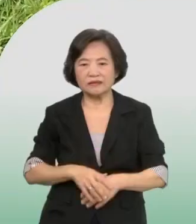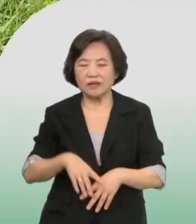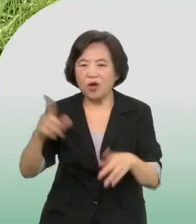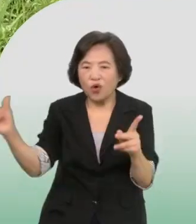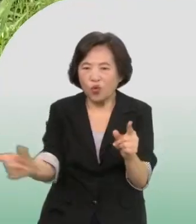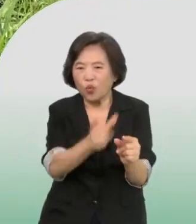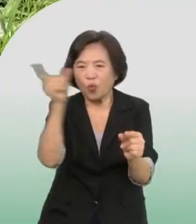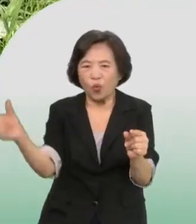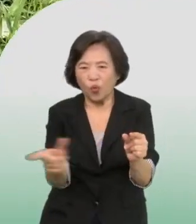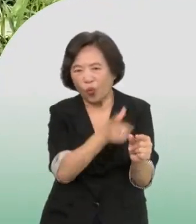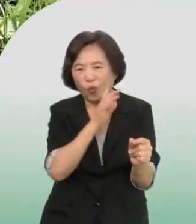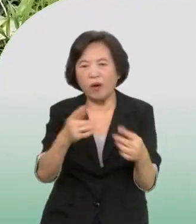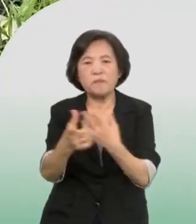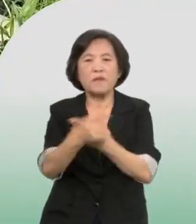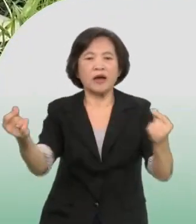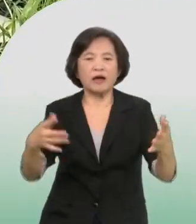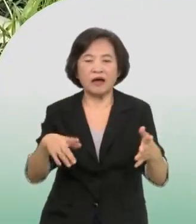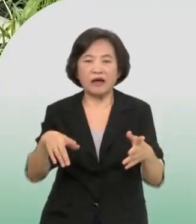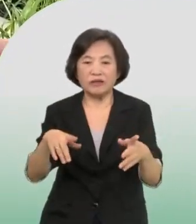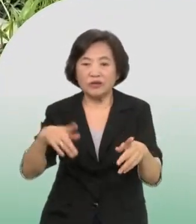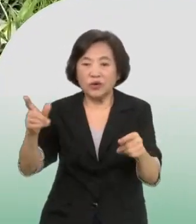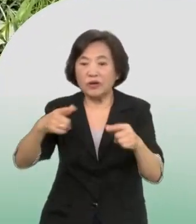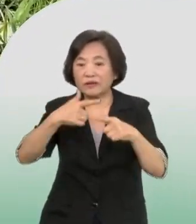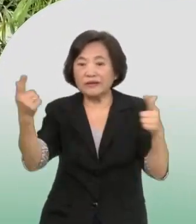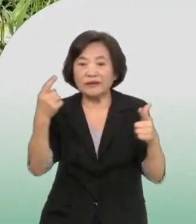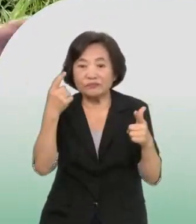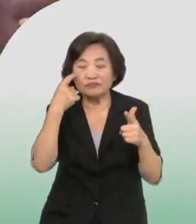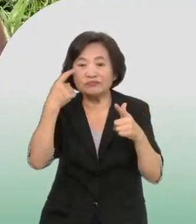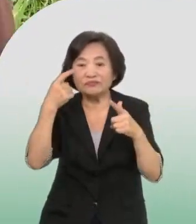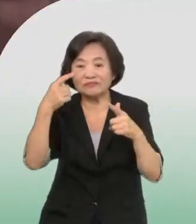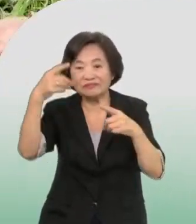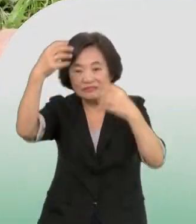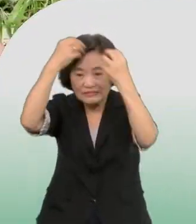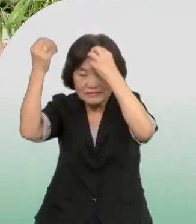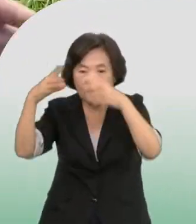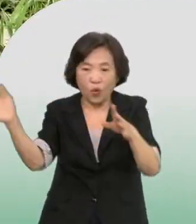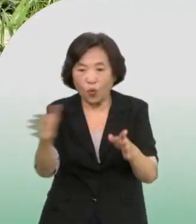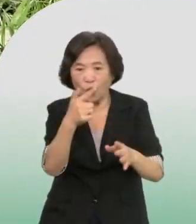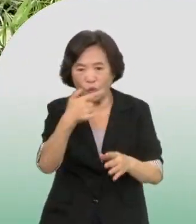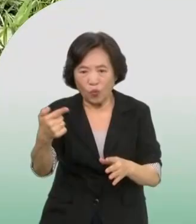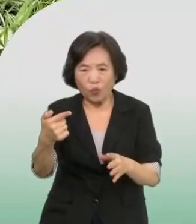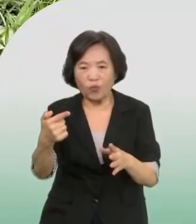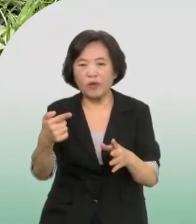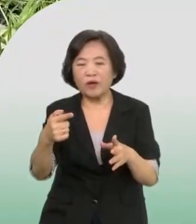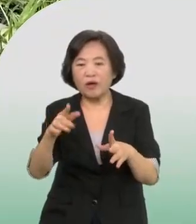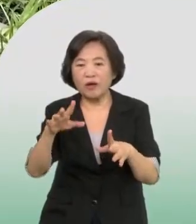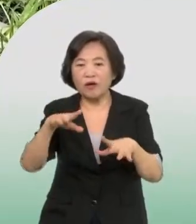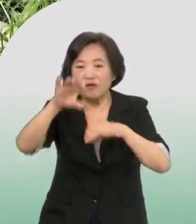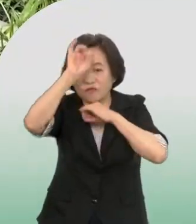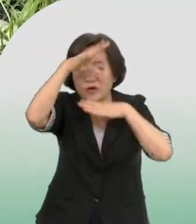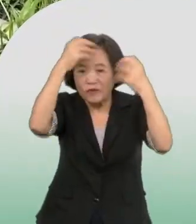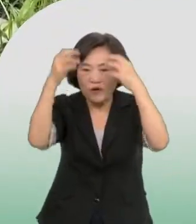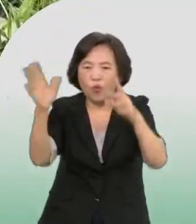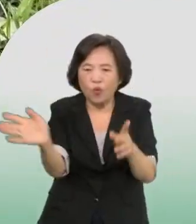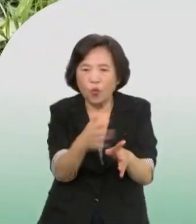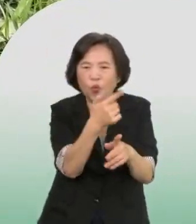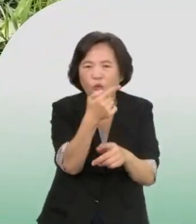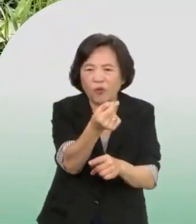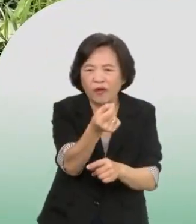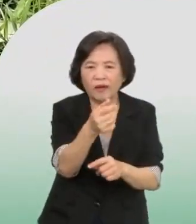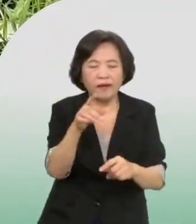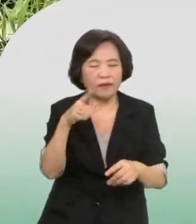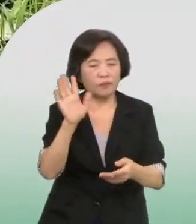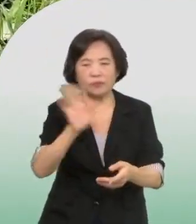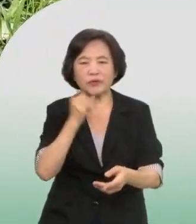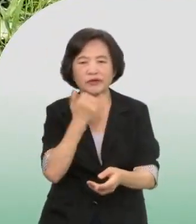是全面性的东西，你不可能说大木世家的风比较大，凤梨世家的风比较小。如